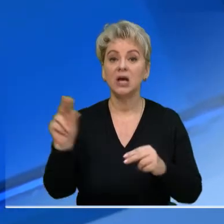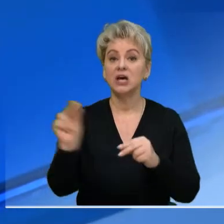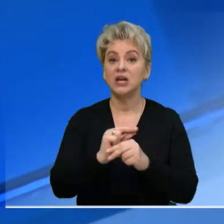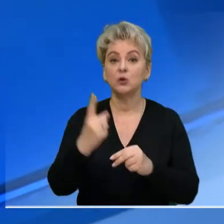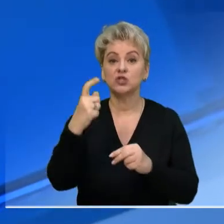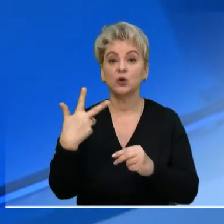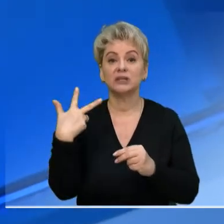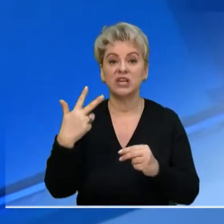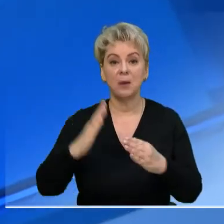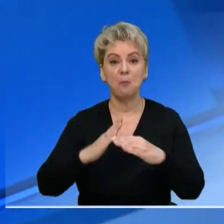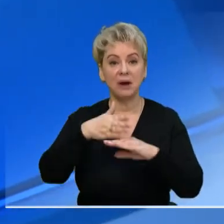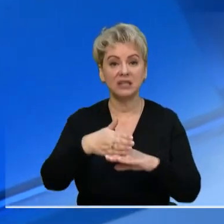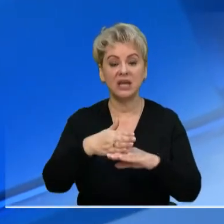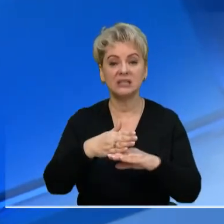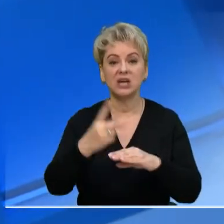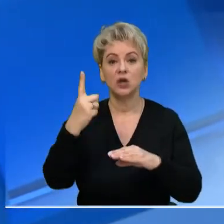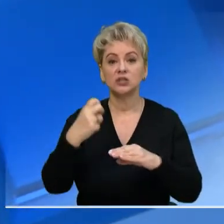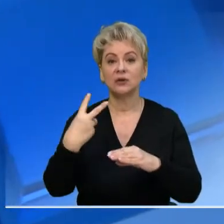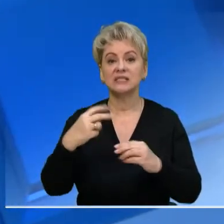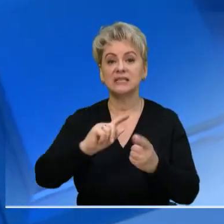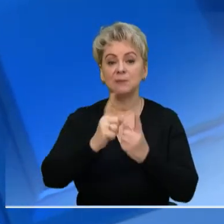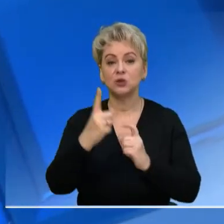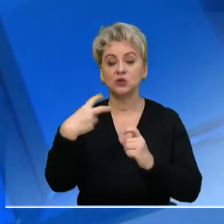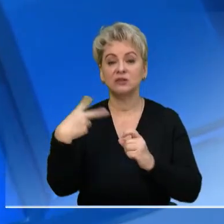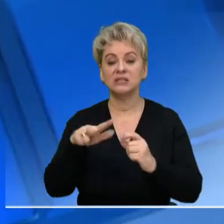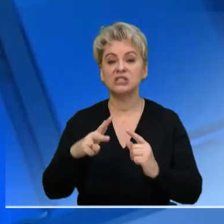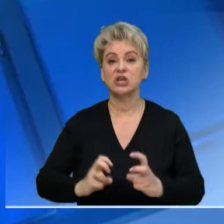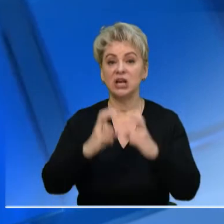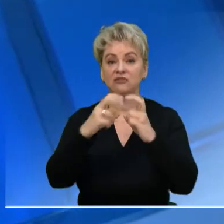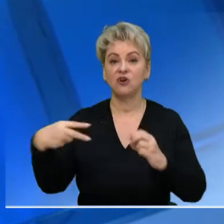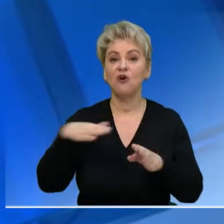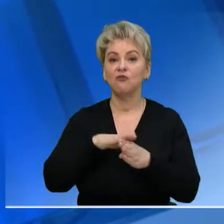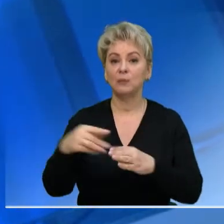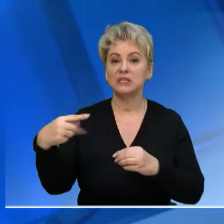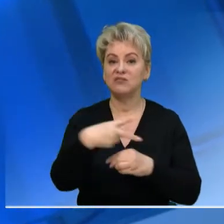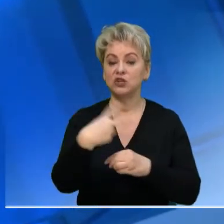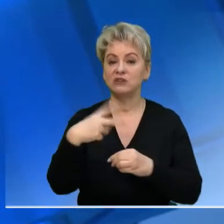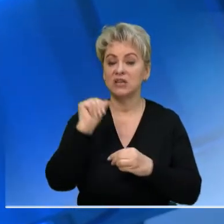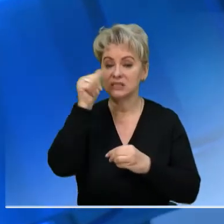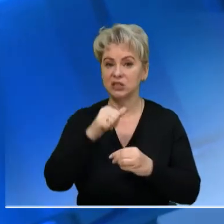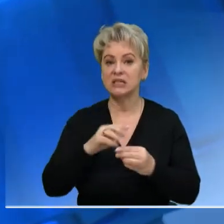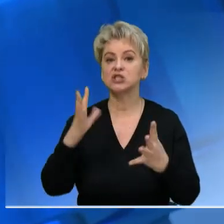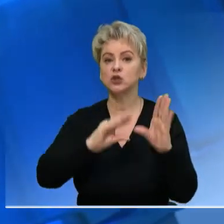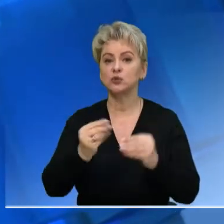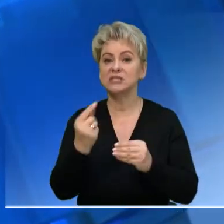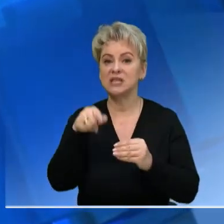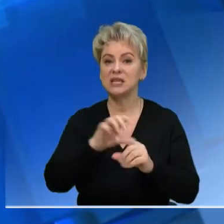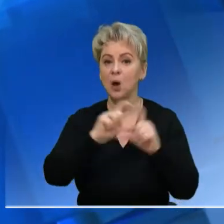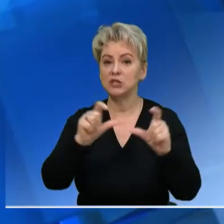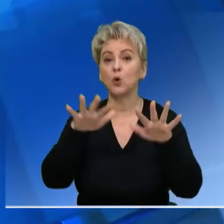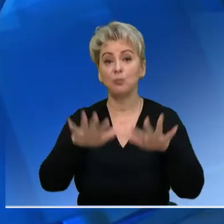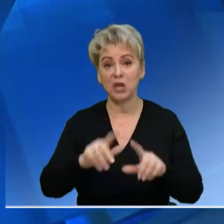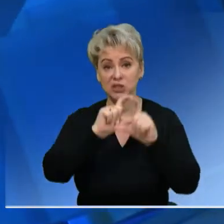Ремонт 103 подъездов и замену 21 лифта выполнили в 2020 году за счет средств областного и местного